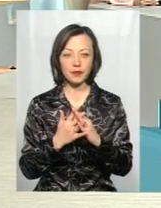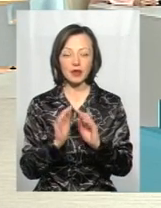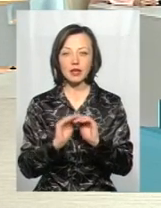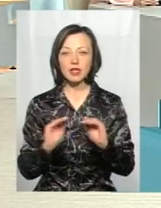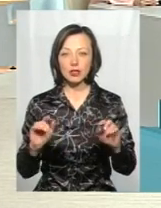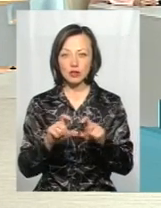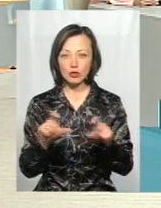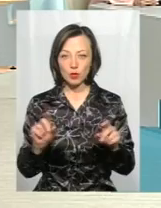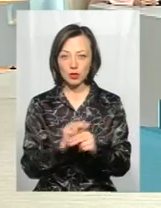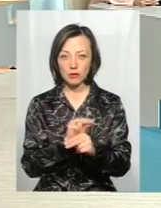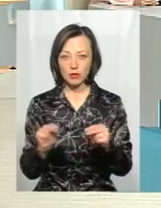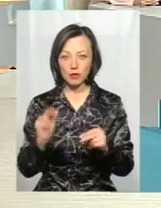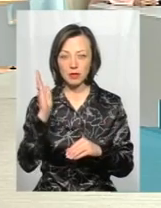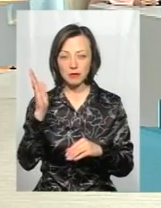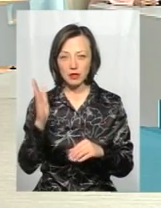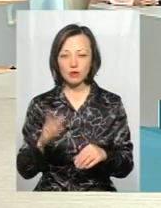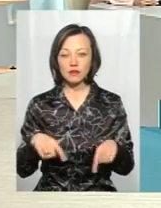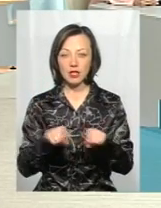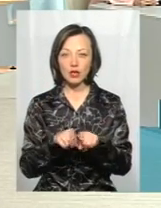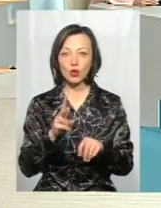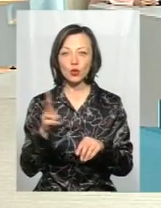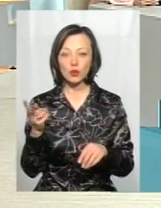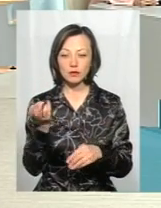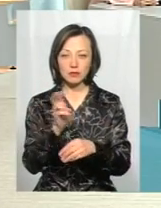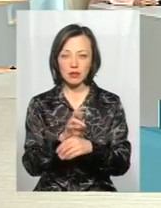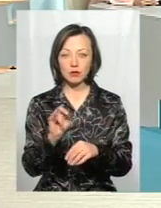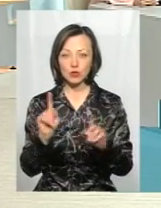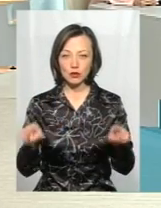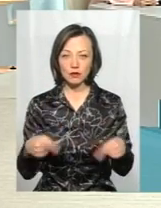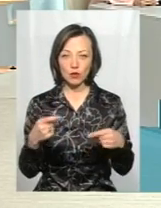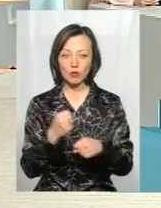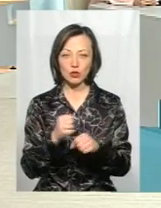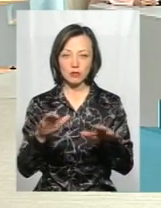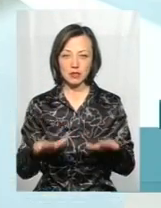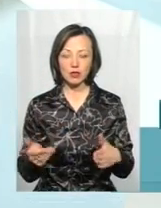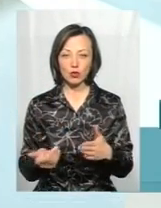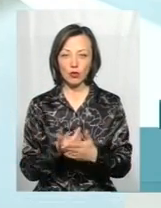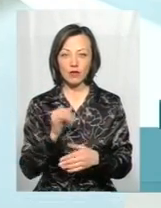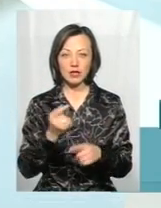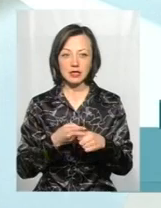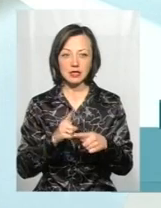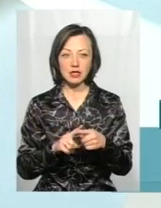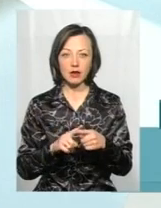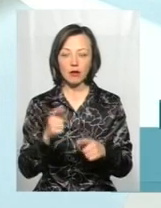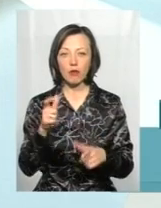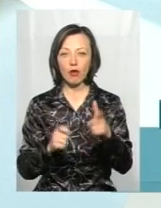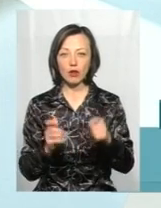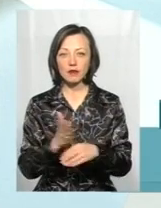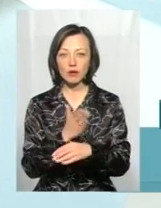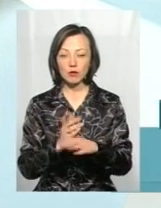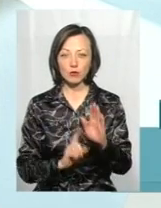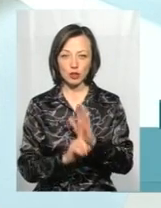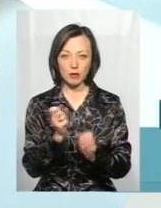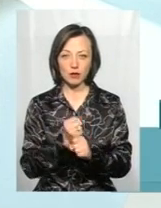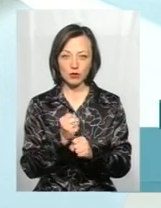Дитячий садочок ремонтуємо під перспективу того, щоб все ж туди хтось зайде, і там будуть створені нові робочі місця, і це молочне виробництво почне